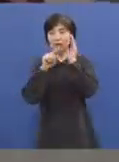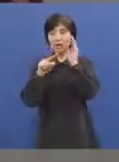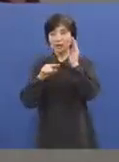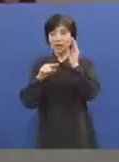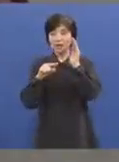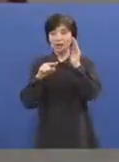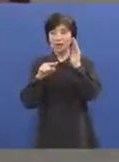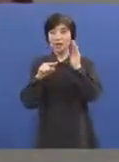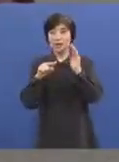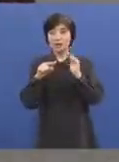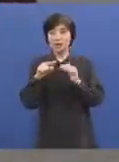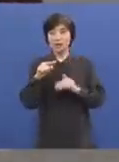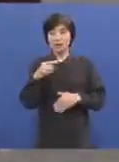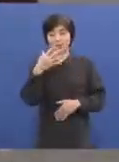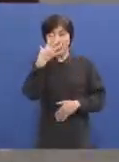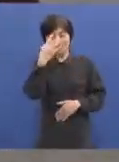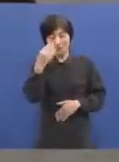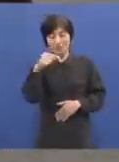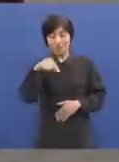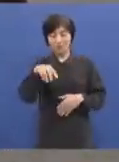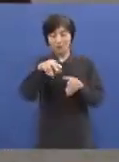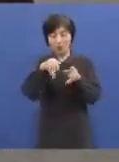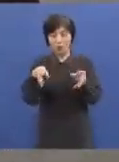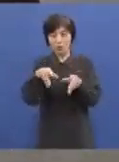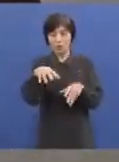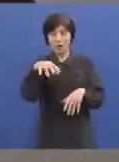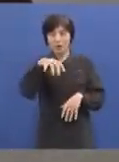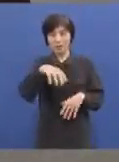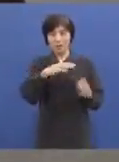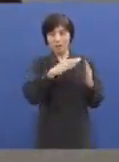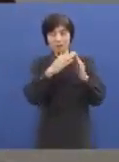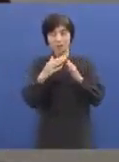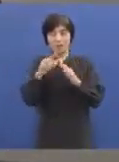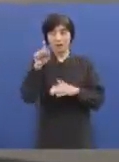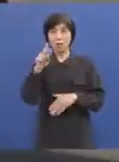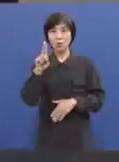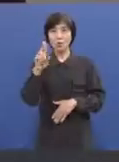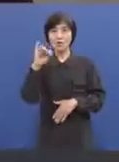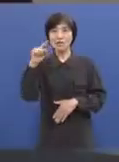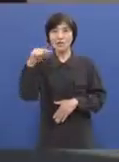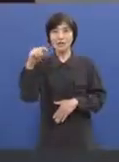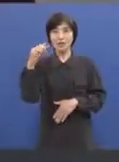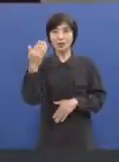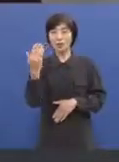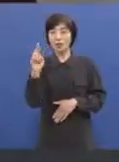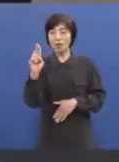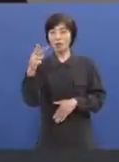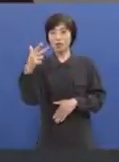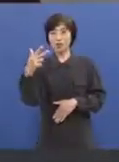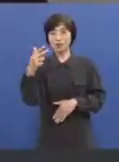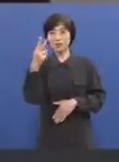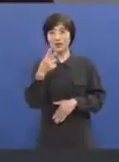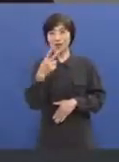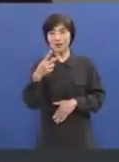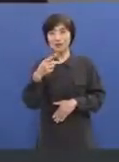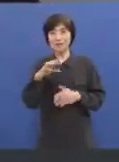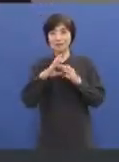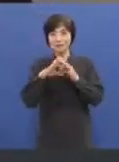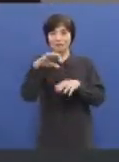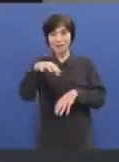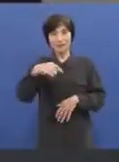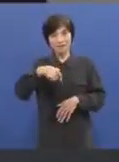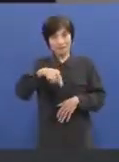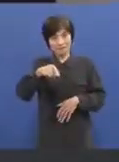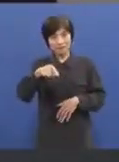り住んだ農院法師、この二人にちなんだコースを散策しましょう。 そうですね、小袖はね、駅の